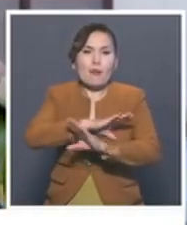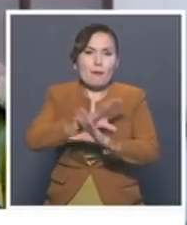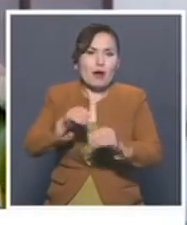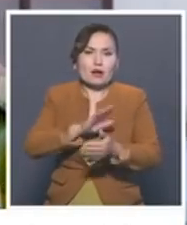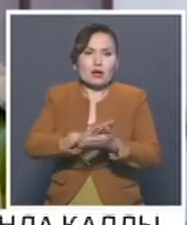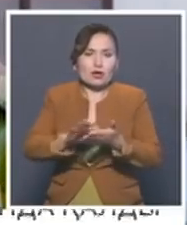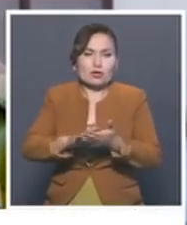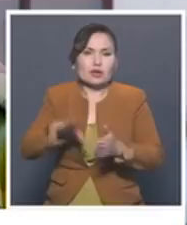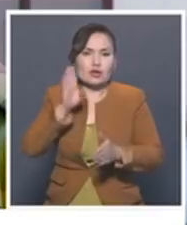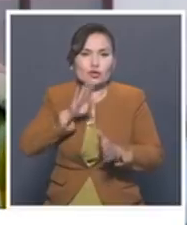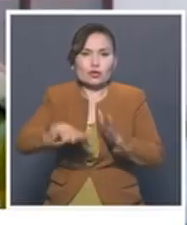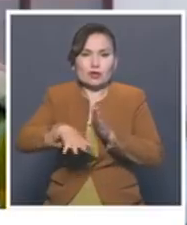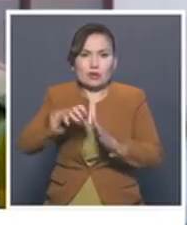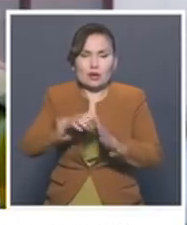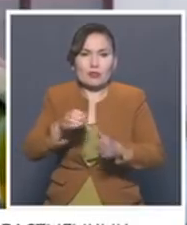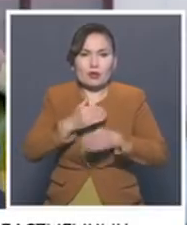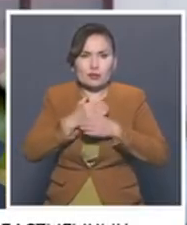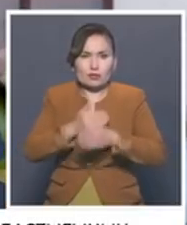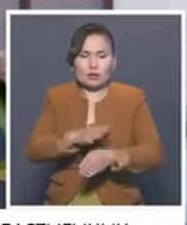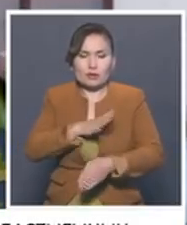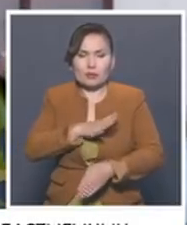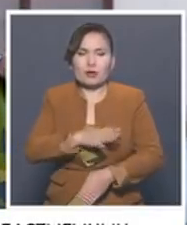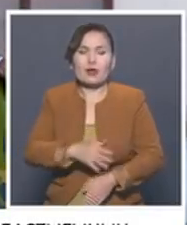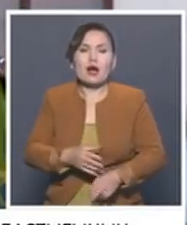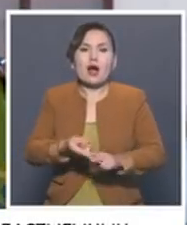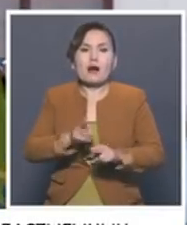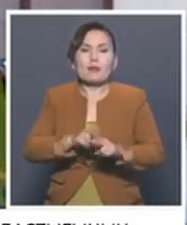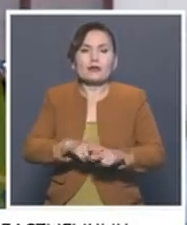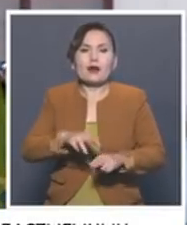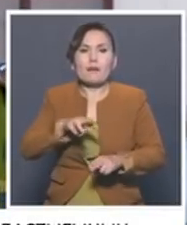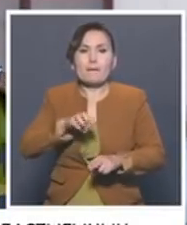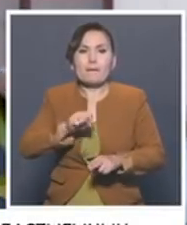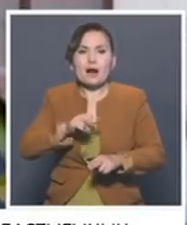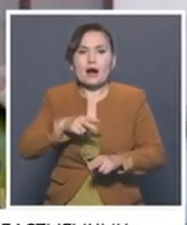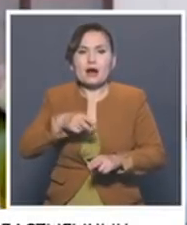Маңғыстау облысы төтенше жағдайлар департаментінің және